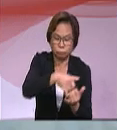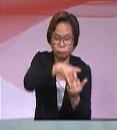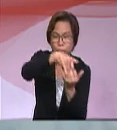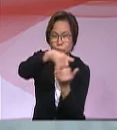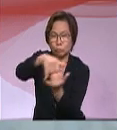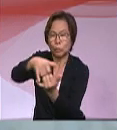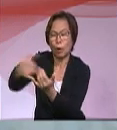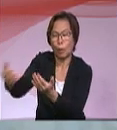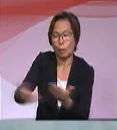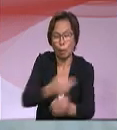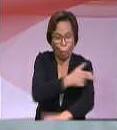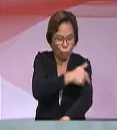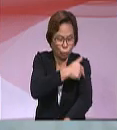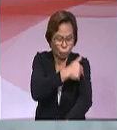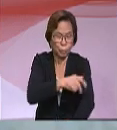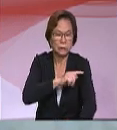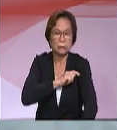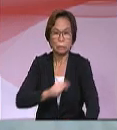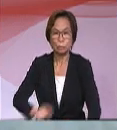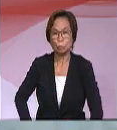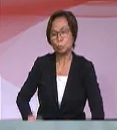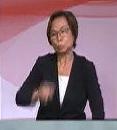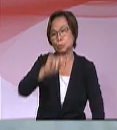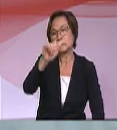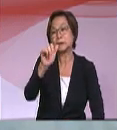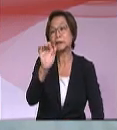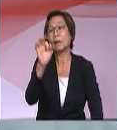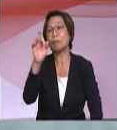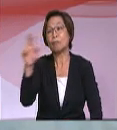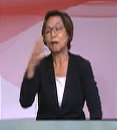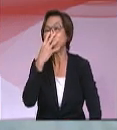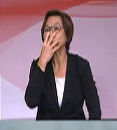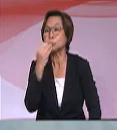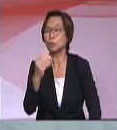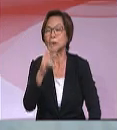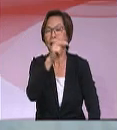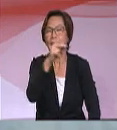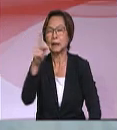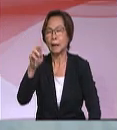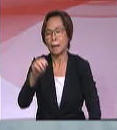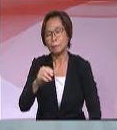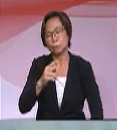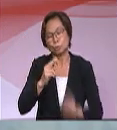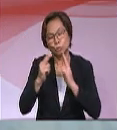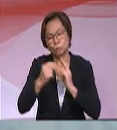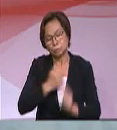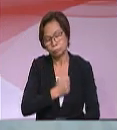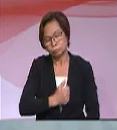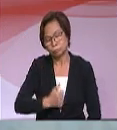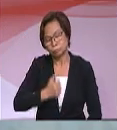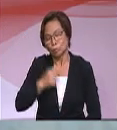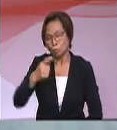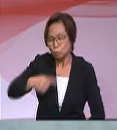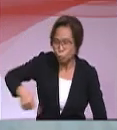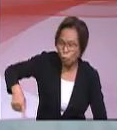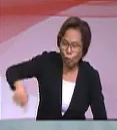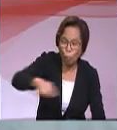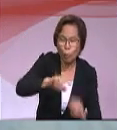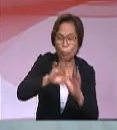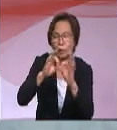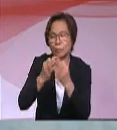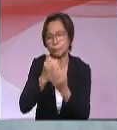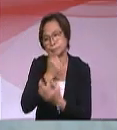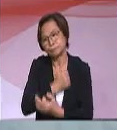beliau dibawa ke Hospital Tengku Jaafar Seremban. Kementerian Kesihatan mengucapkan takziah kepada semua ahli keluarga mereka.